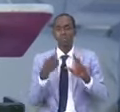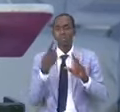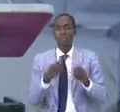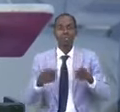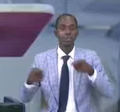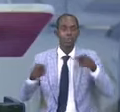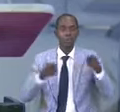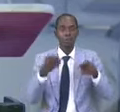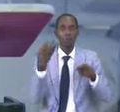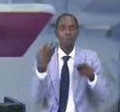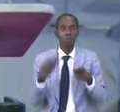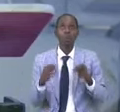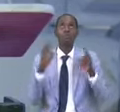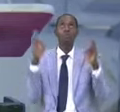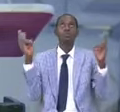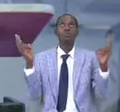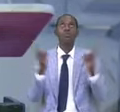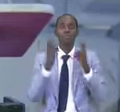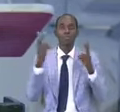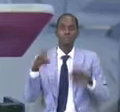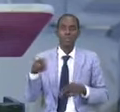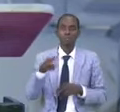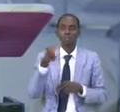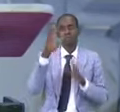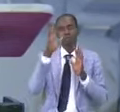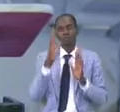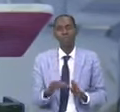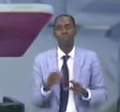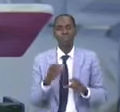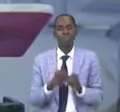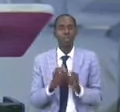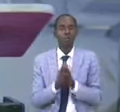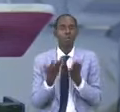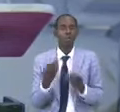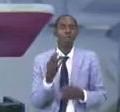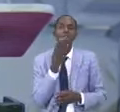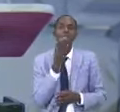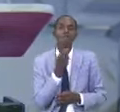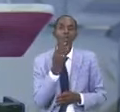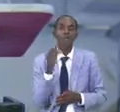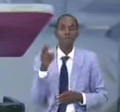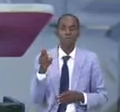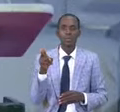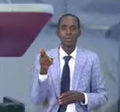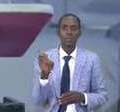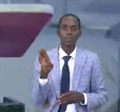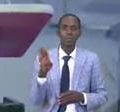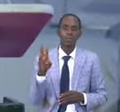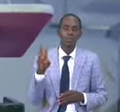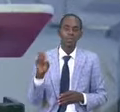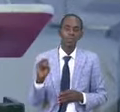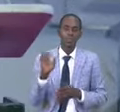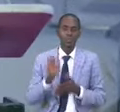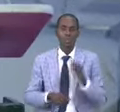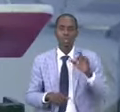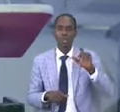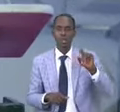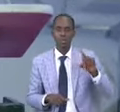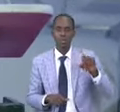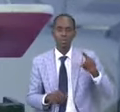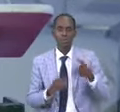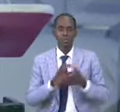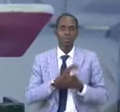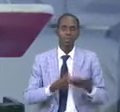des pèlerins triomphant il brille 11 verset 13 Hébreux 11 13